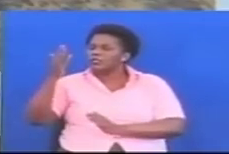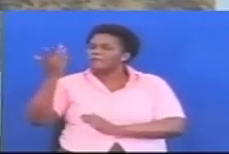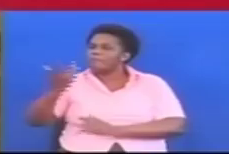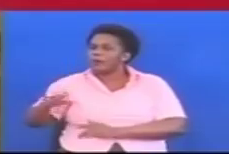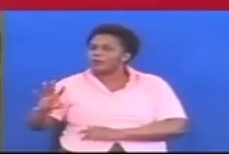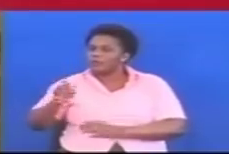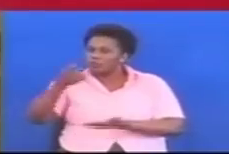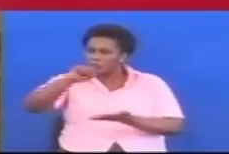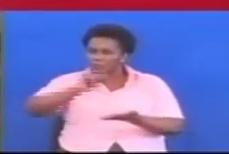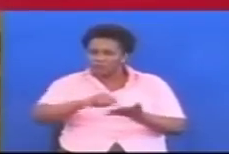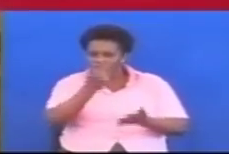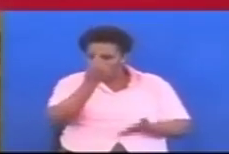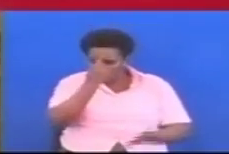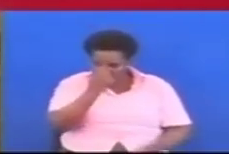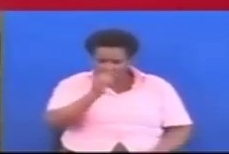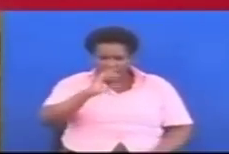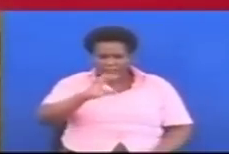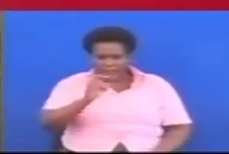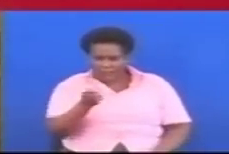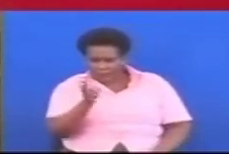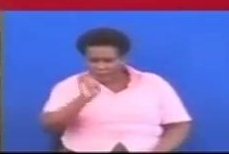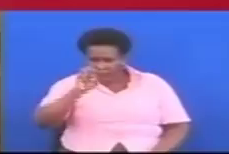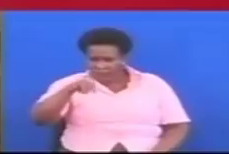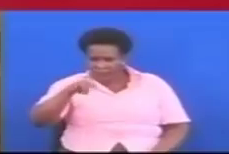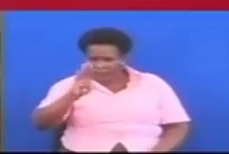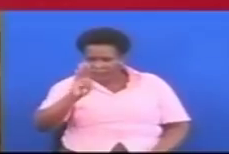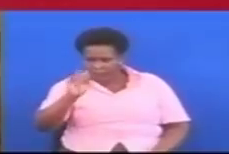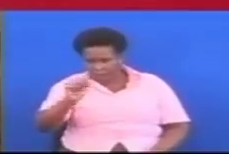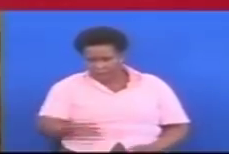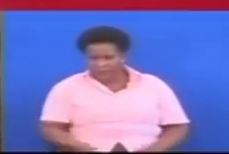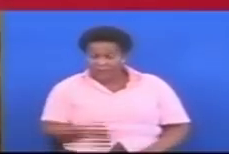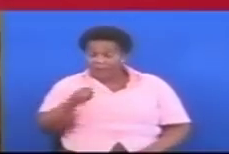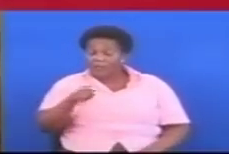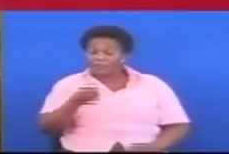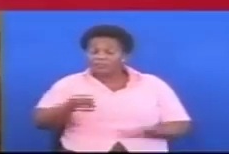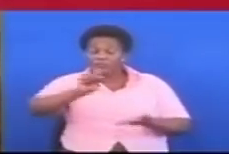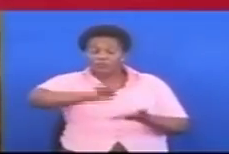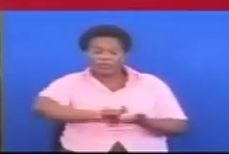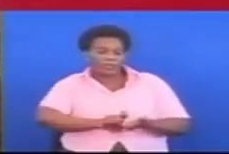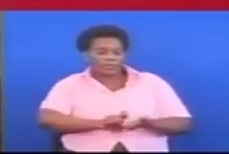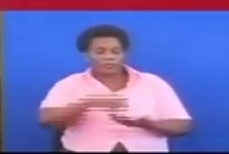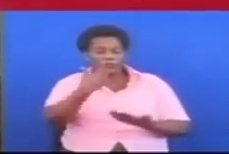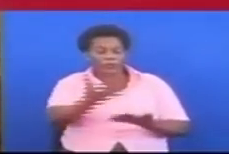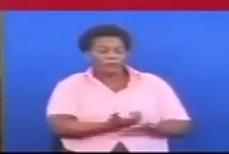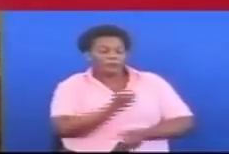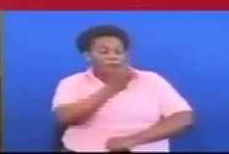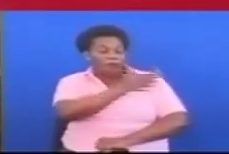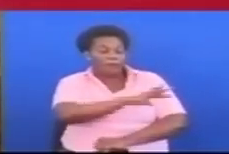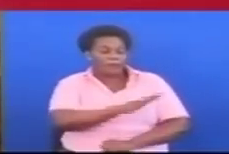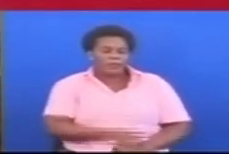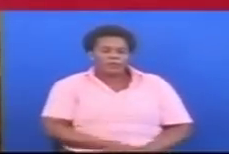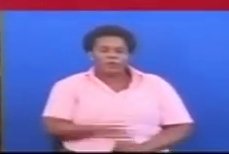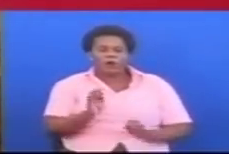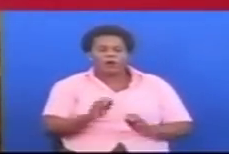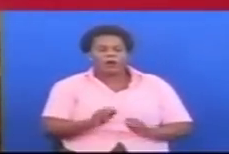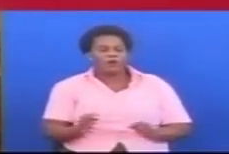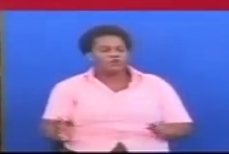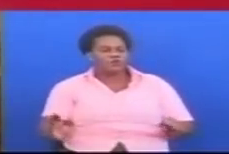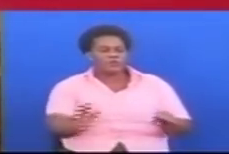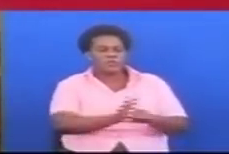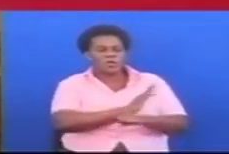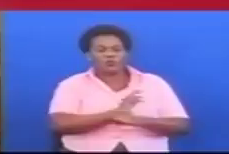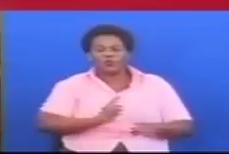huo utaongeza uzalishaji wa maji kwa jiji la Dodoma kwa zaidi ya ujazo wa lita milioni